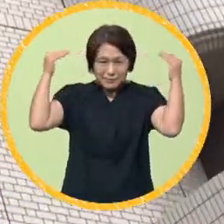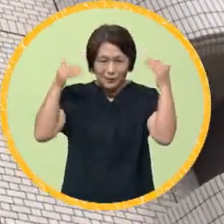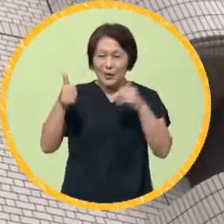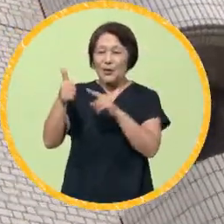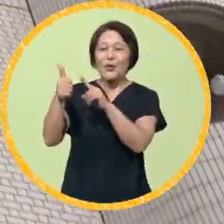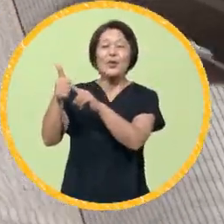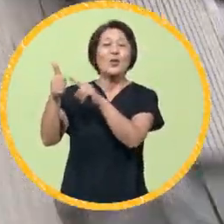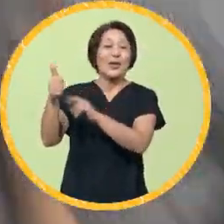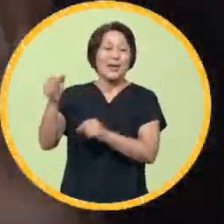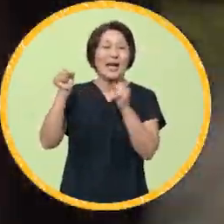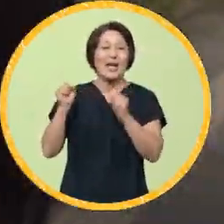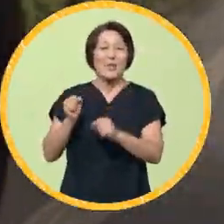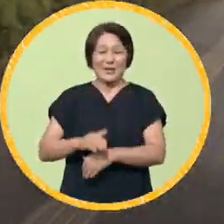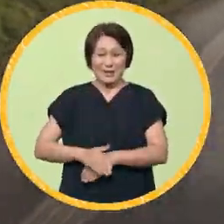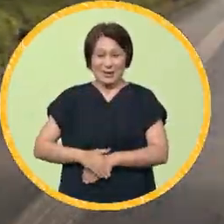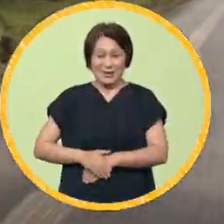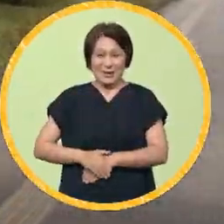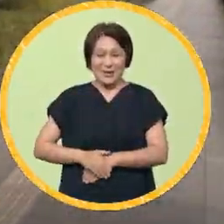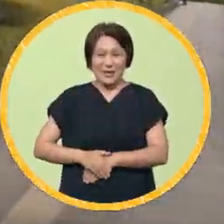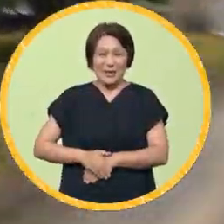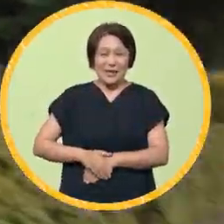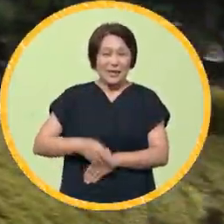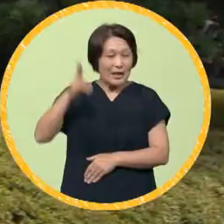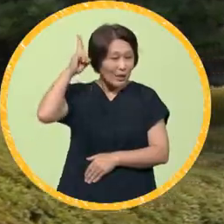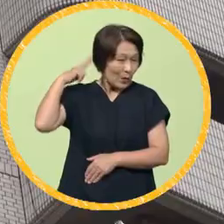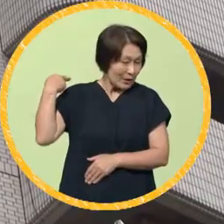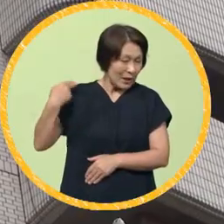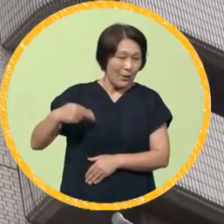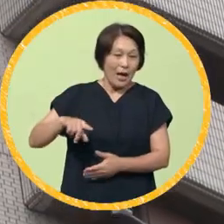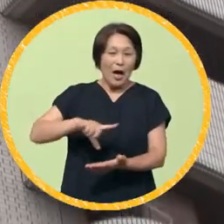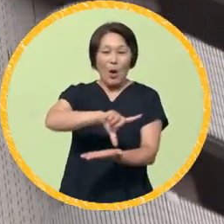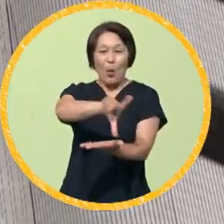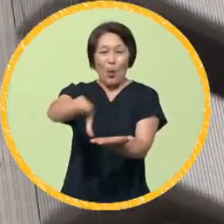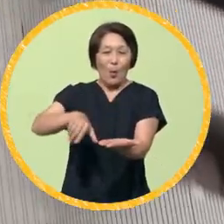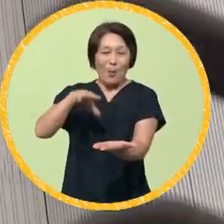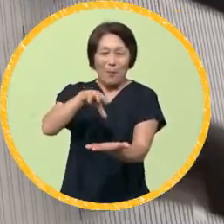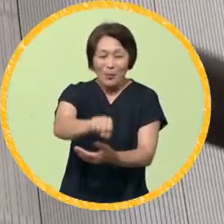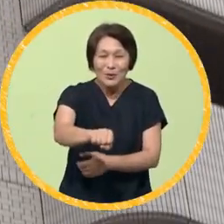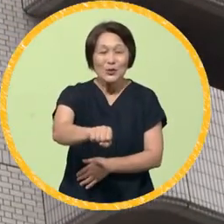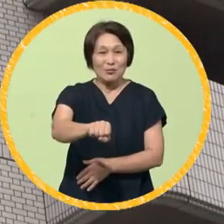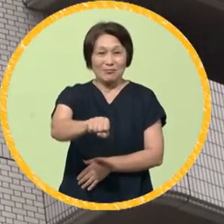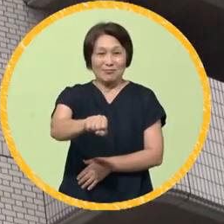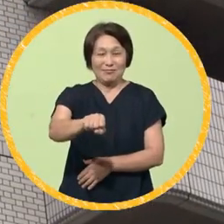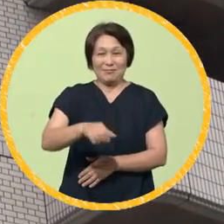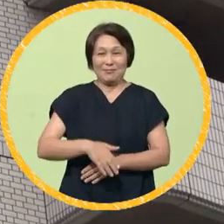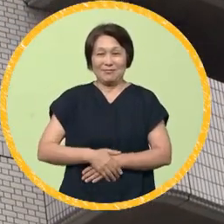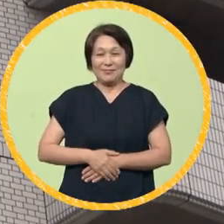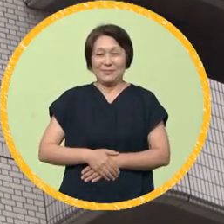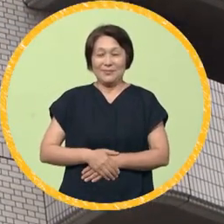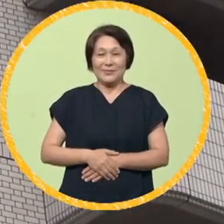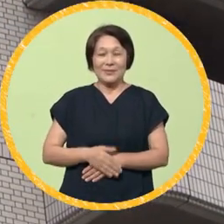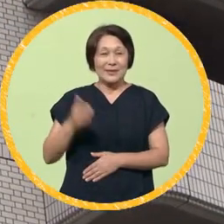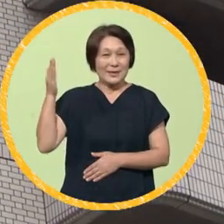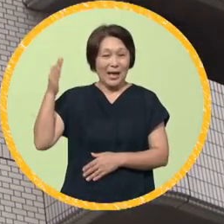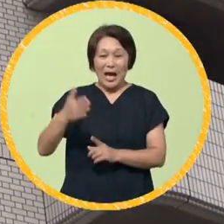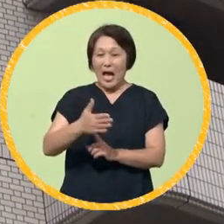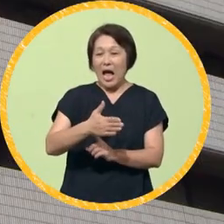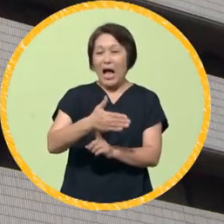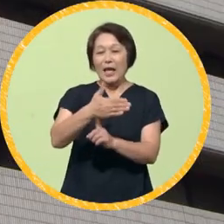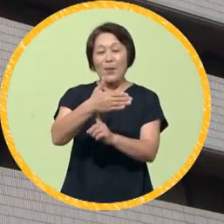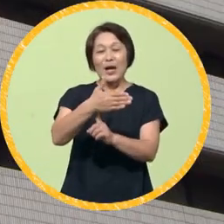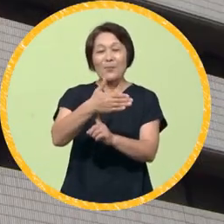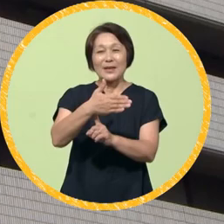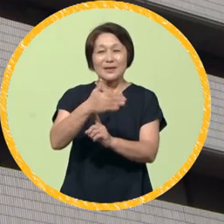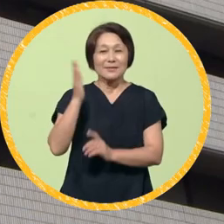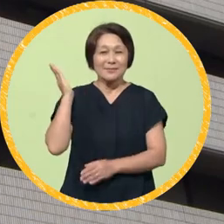よ。横須賀は俺の縄張りにするルフィ。いやー、旗もしっかり立ってますから